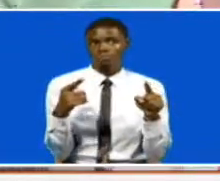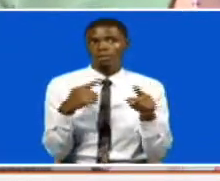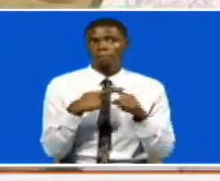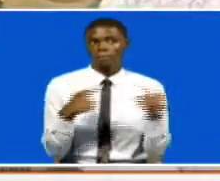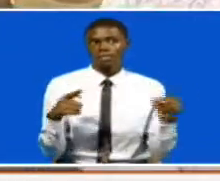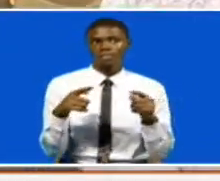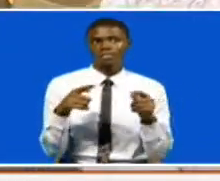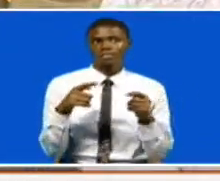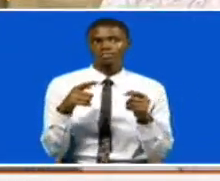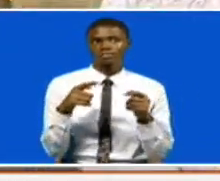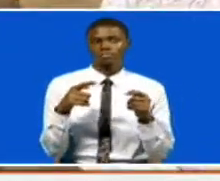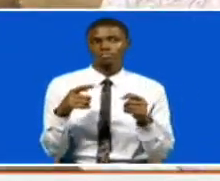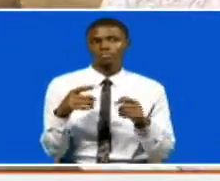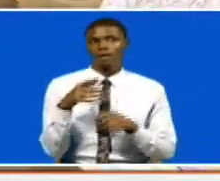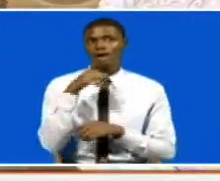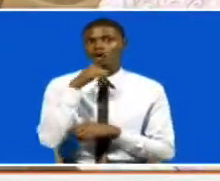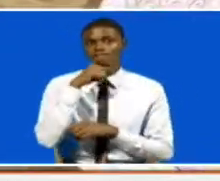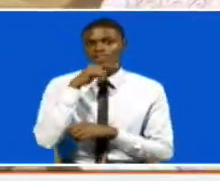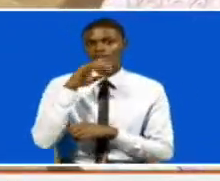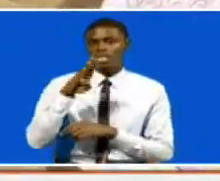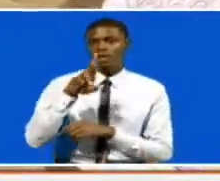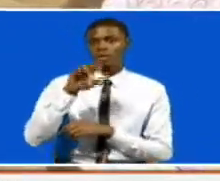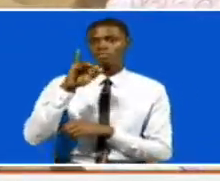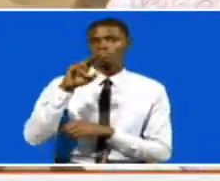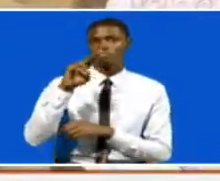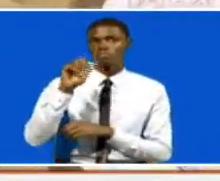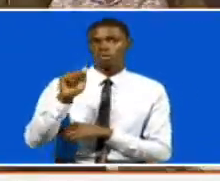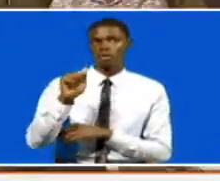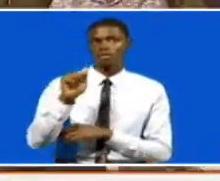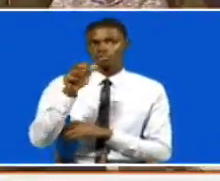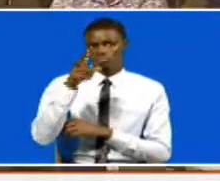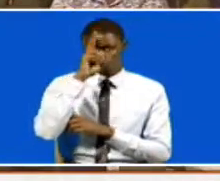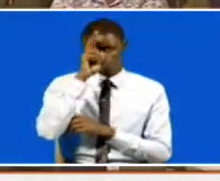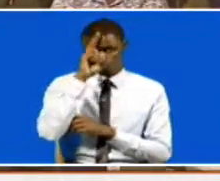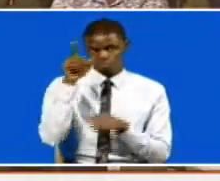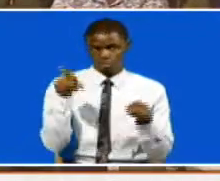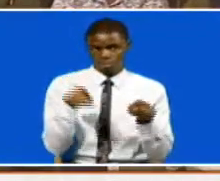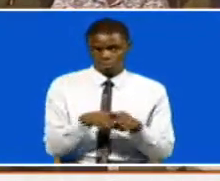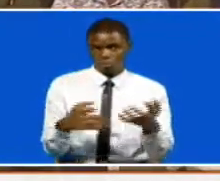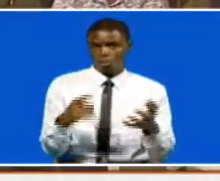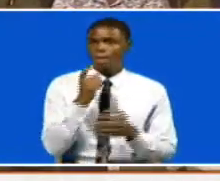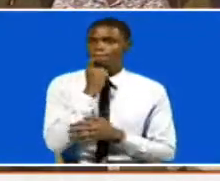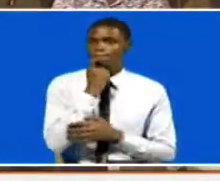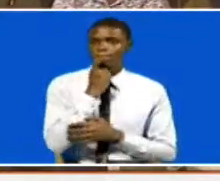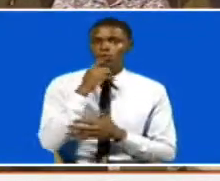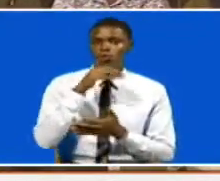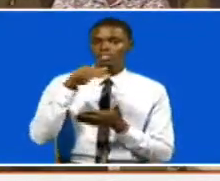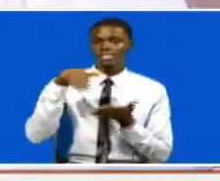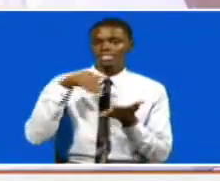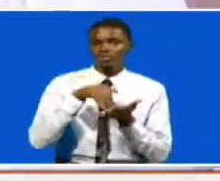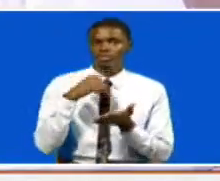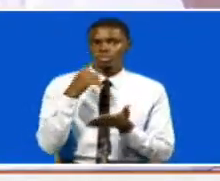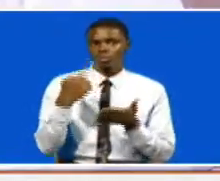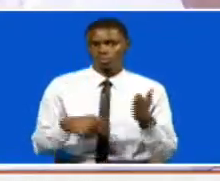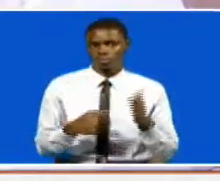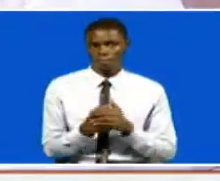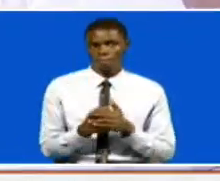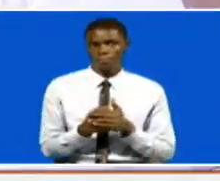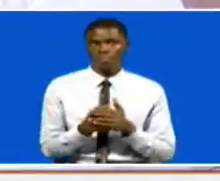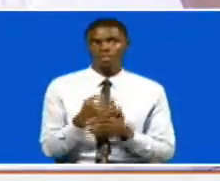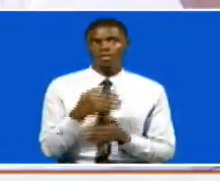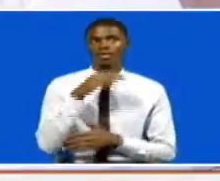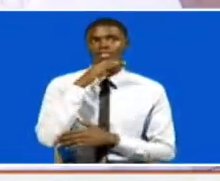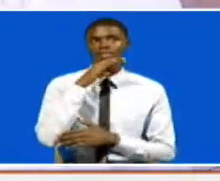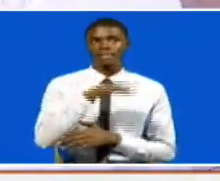michungu. Babake Brian, ambaye ni inspector wa polisi katika eneo la Pokoti ya Kati, alisema kwamba